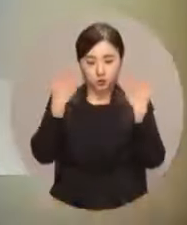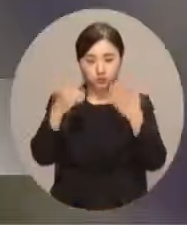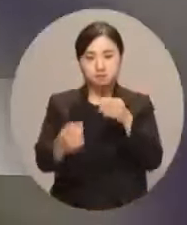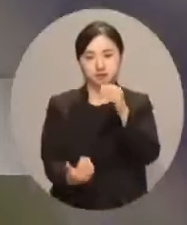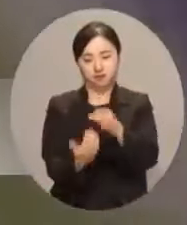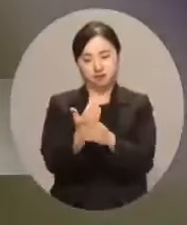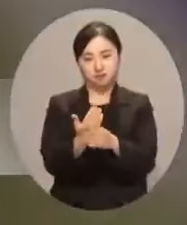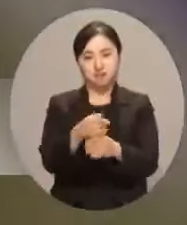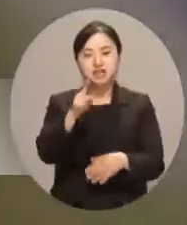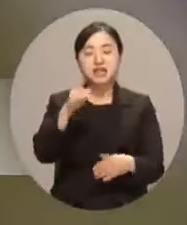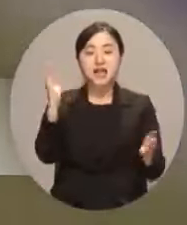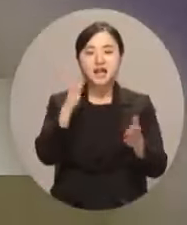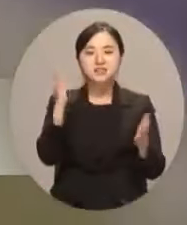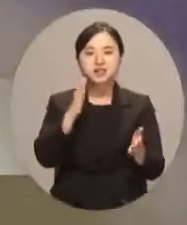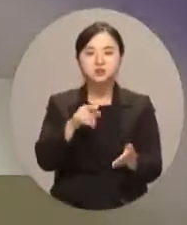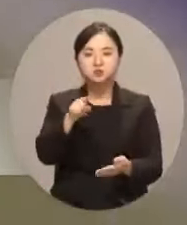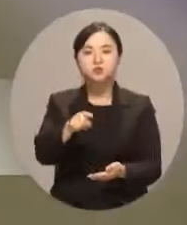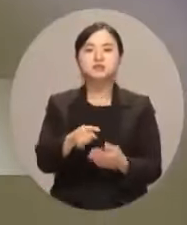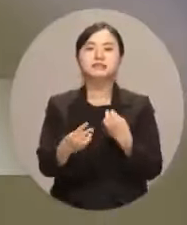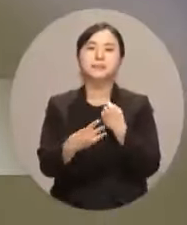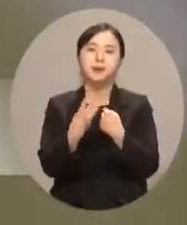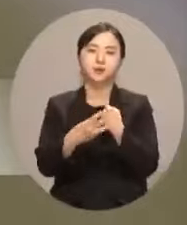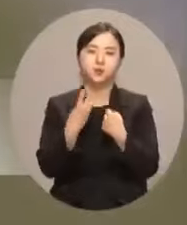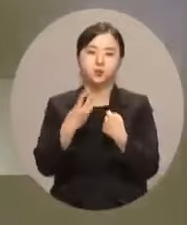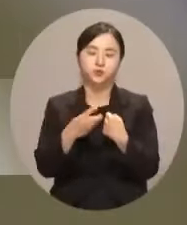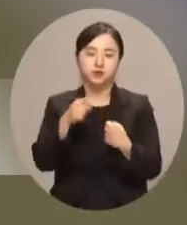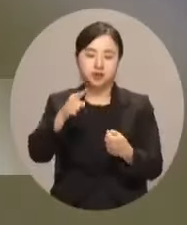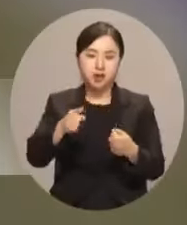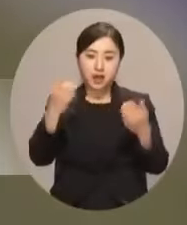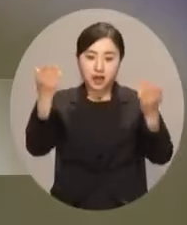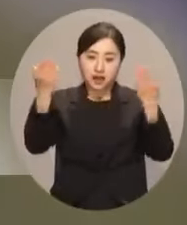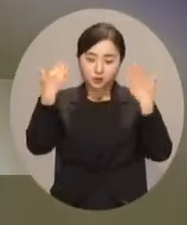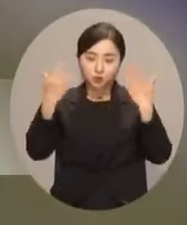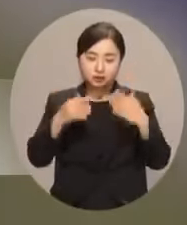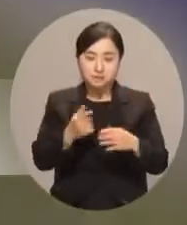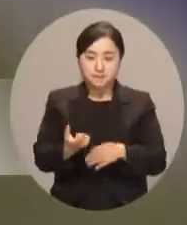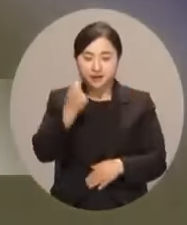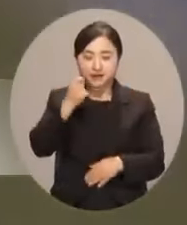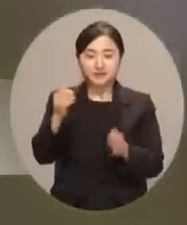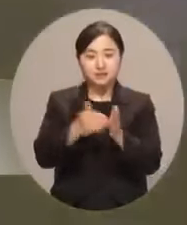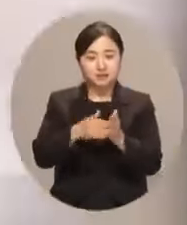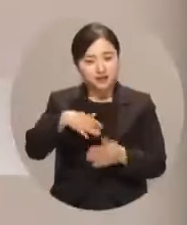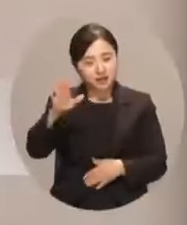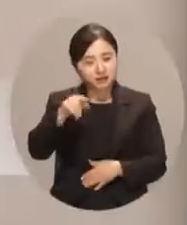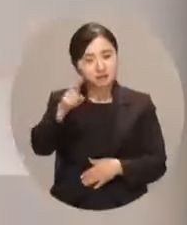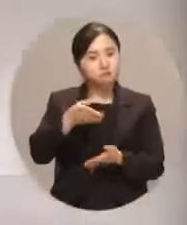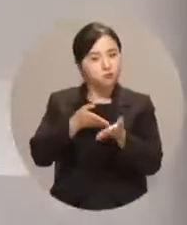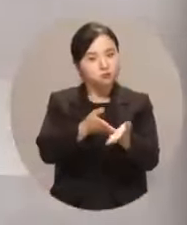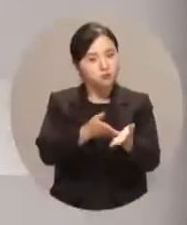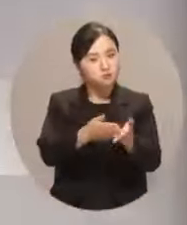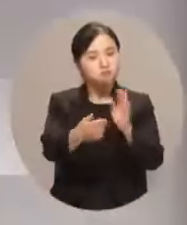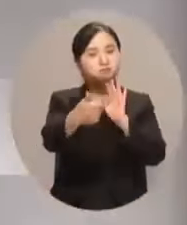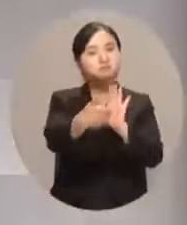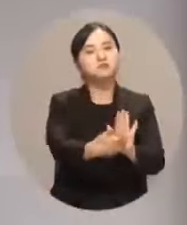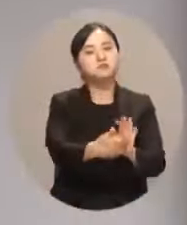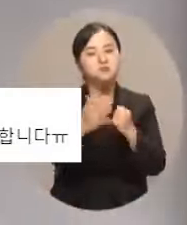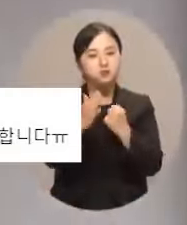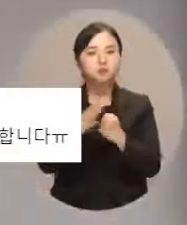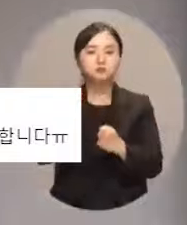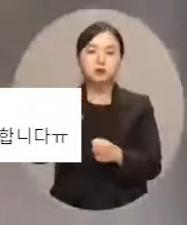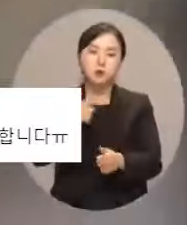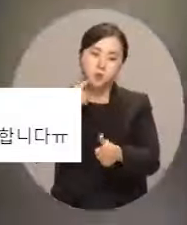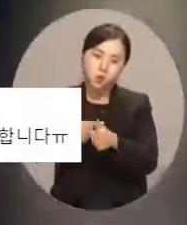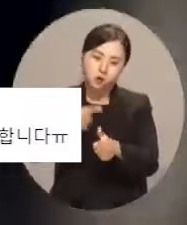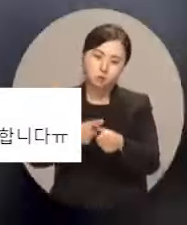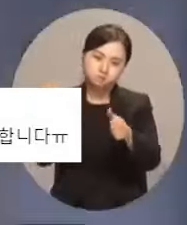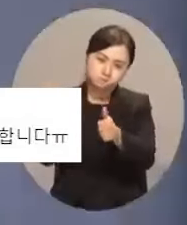고작 3학년이었습니다. 조퇴 요구가 받아들여지지 않자 교사에게 욕을 하고 폭행하는 일까지 벌인 건데